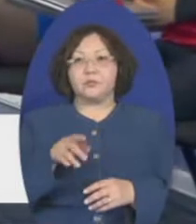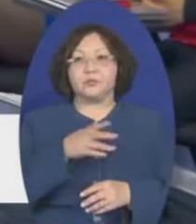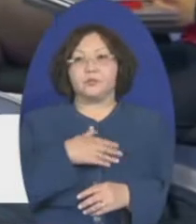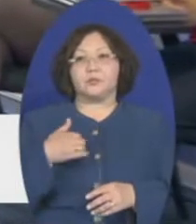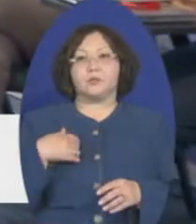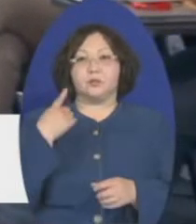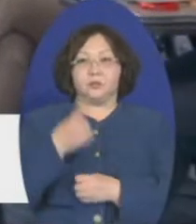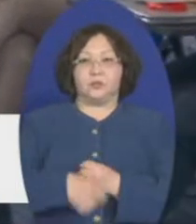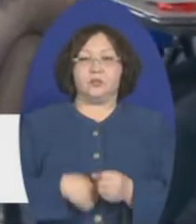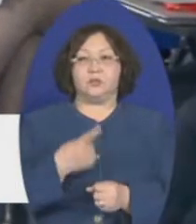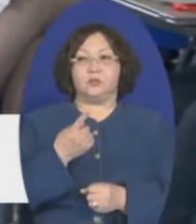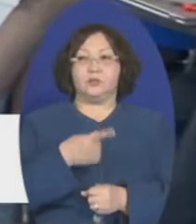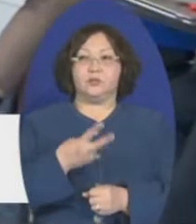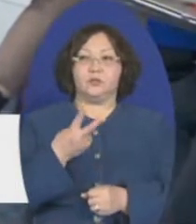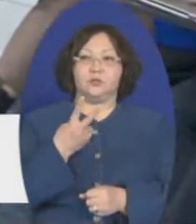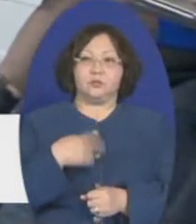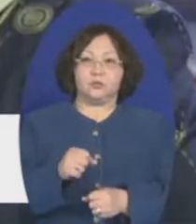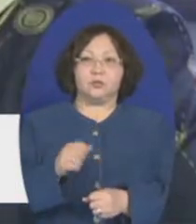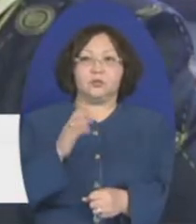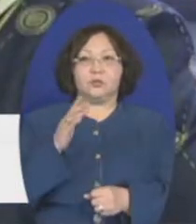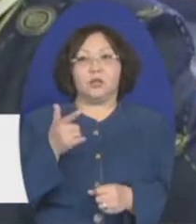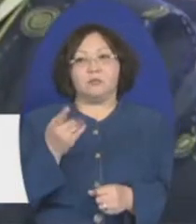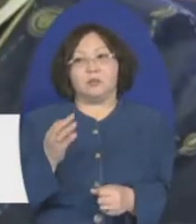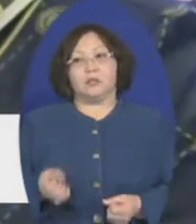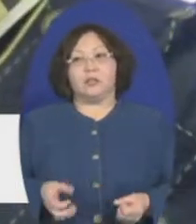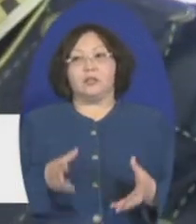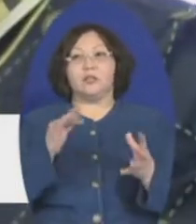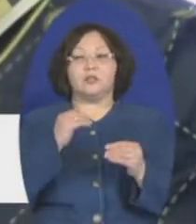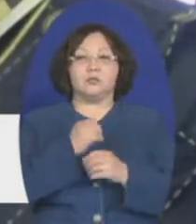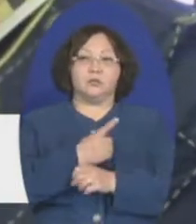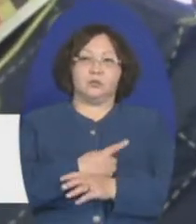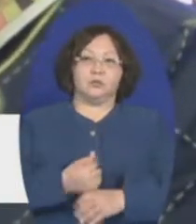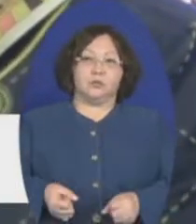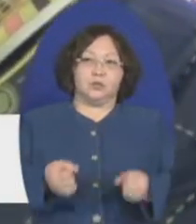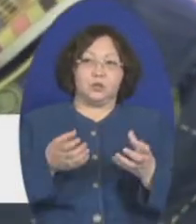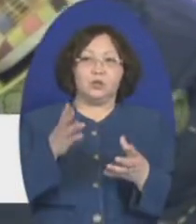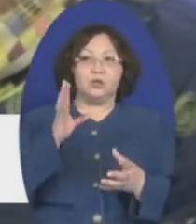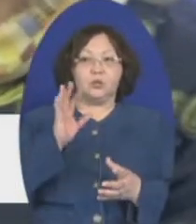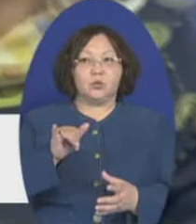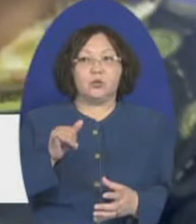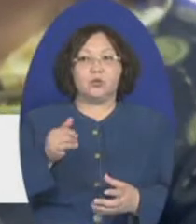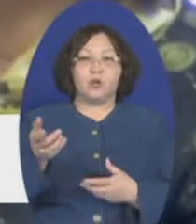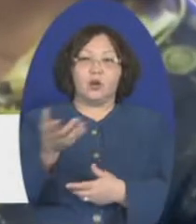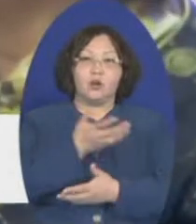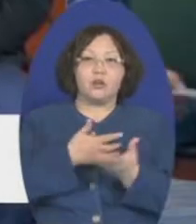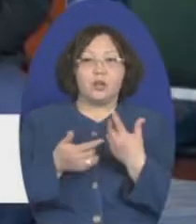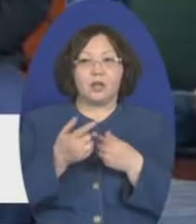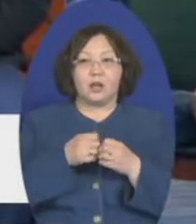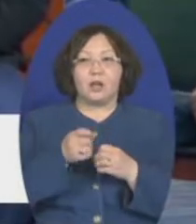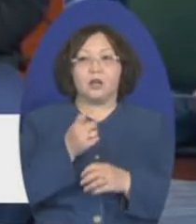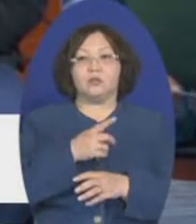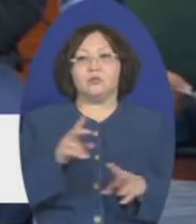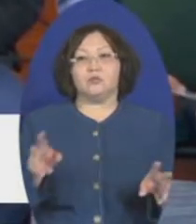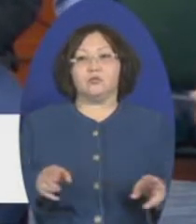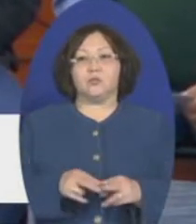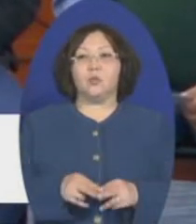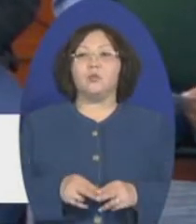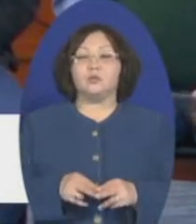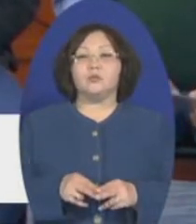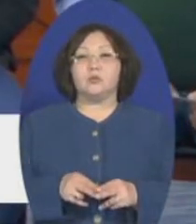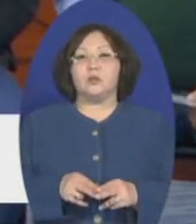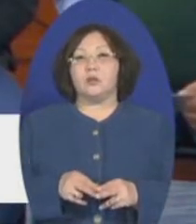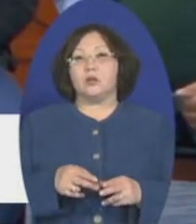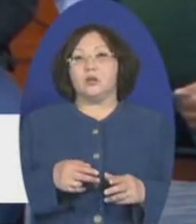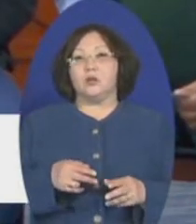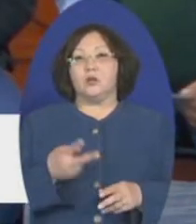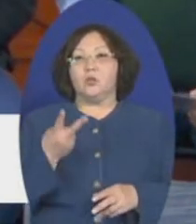жилдээ 1-2 удаа гамшигт үед хэрхэн ажиллах, үр дүнд хүрэх, сургамж юу байв гэдгээ ярилцаж дүгнэдгээ. Энэ удаагийн сургамж